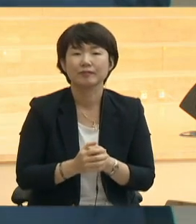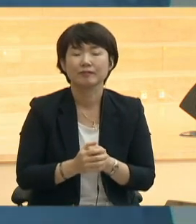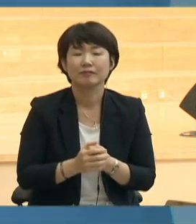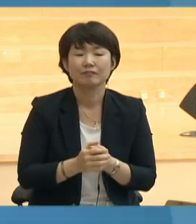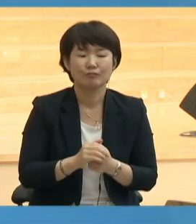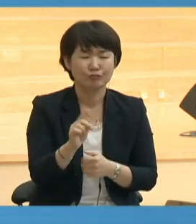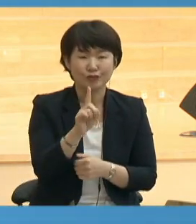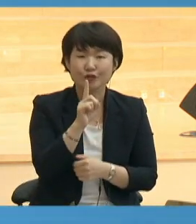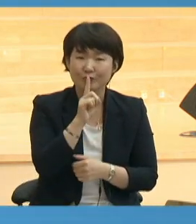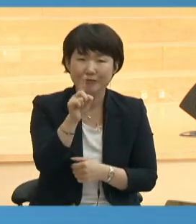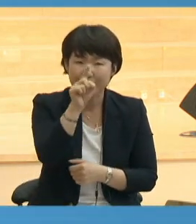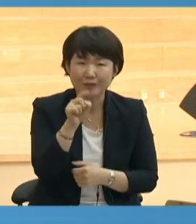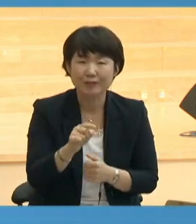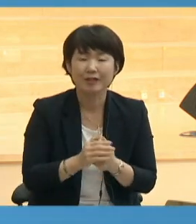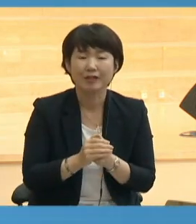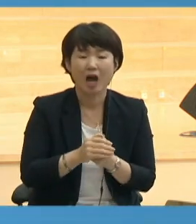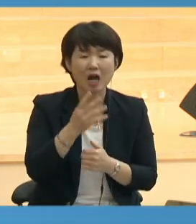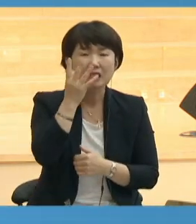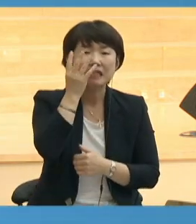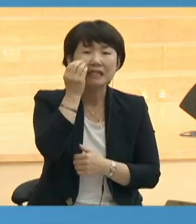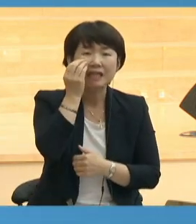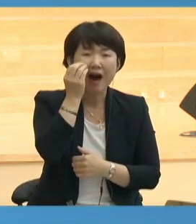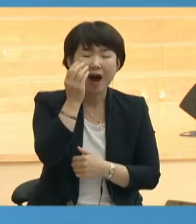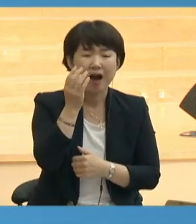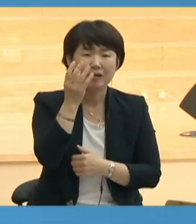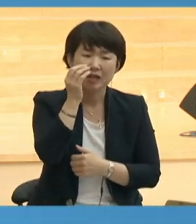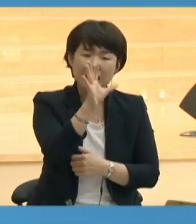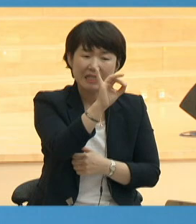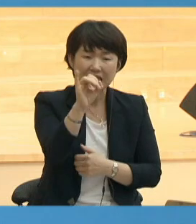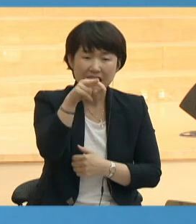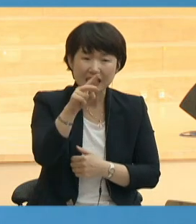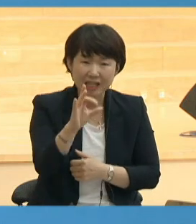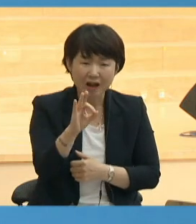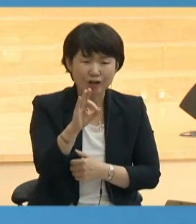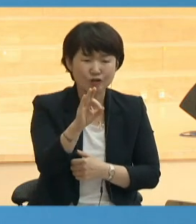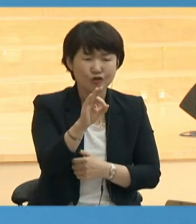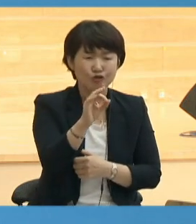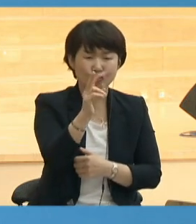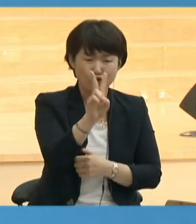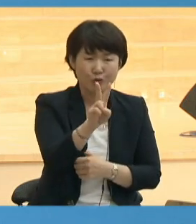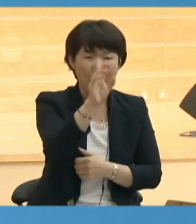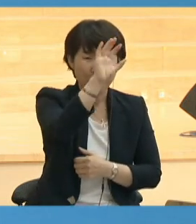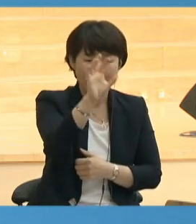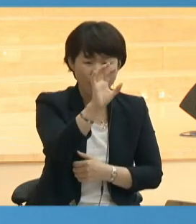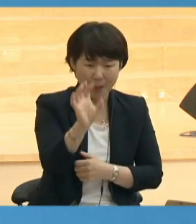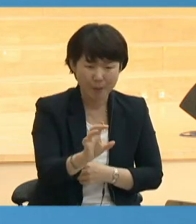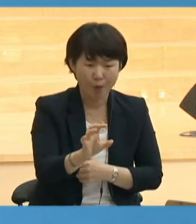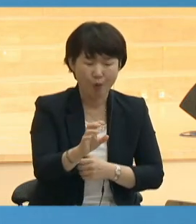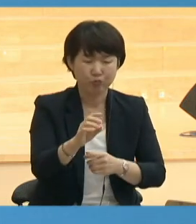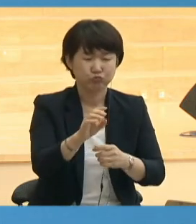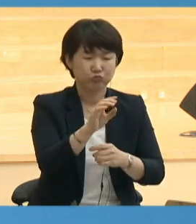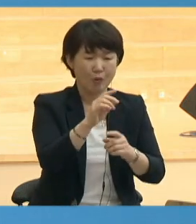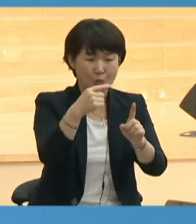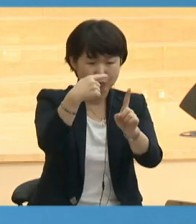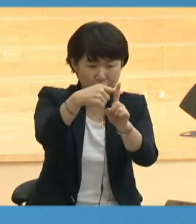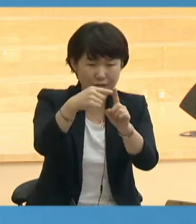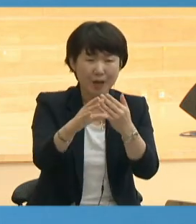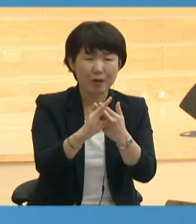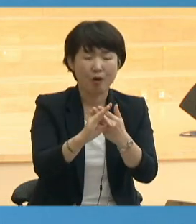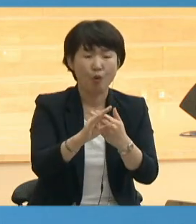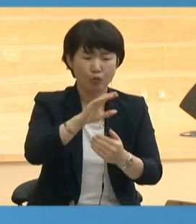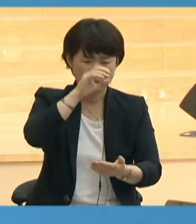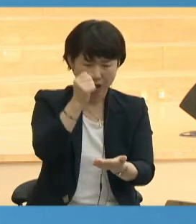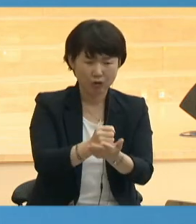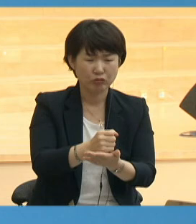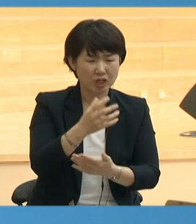무슨 말입니까 이상을 2번 얘기했으면 이상 이상이 2번 만남 어떻게 당연 이상이